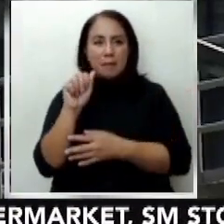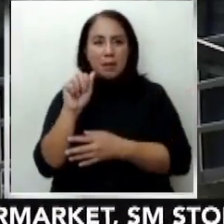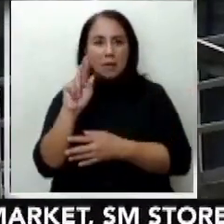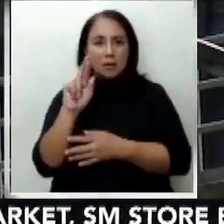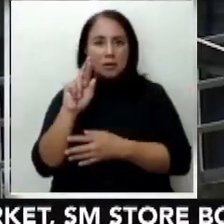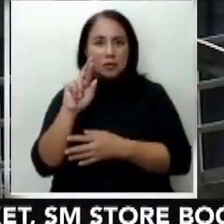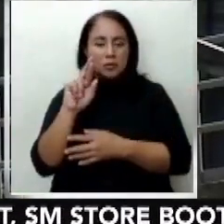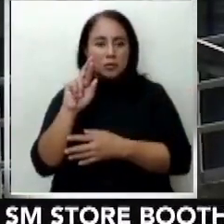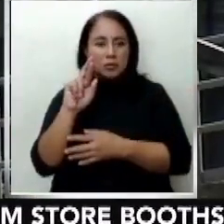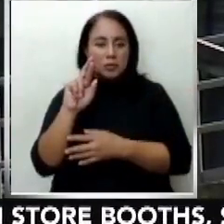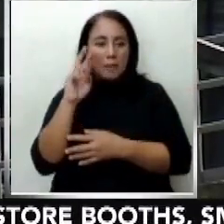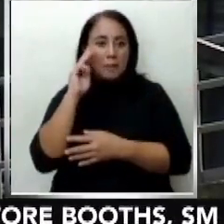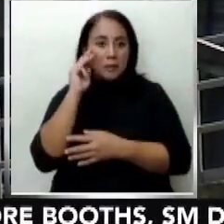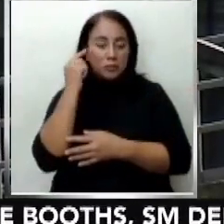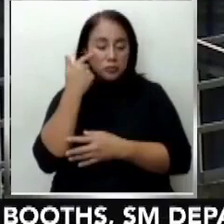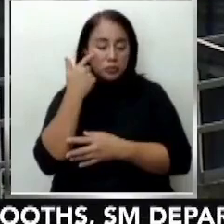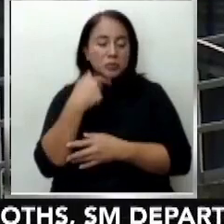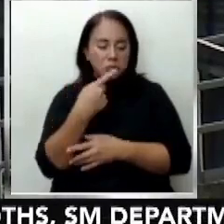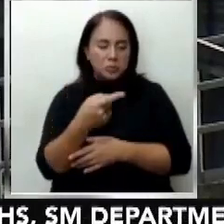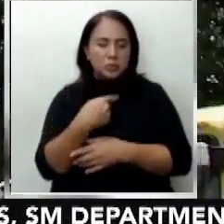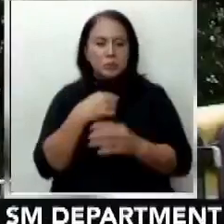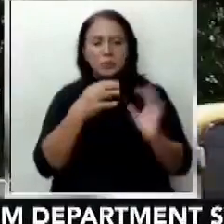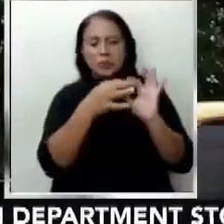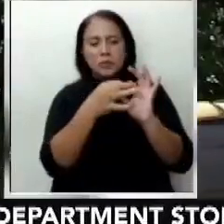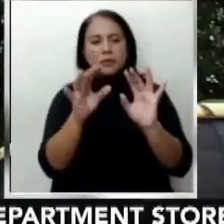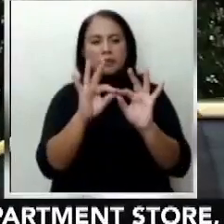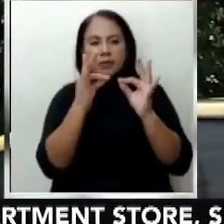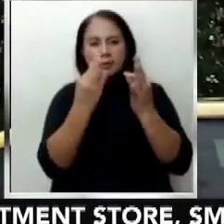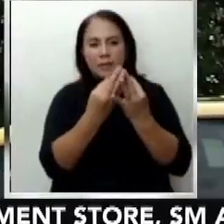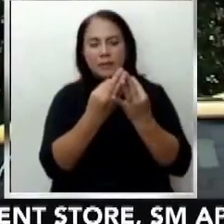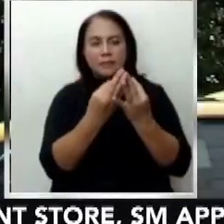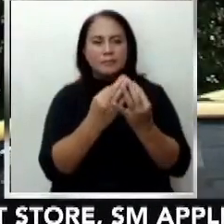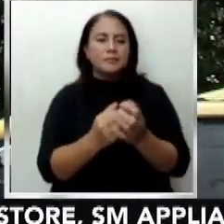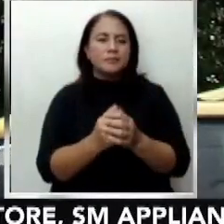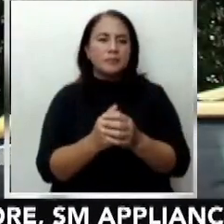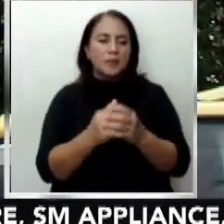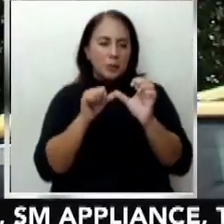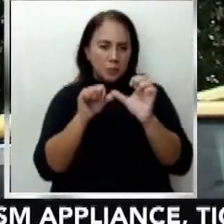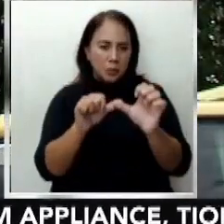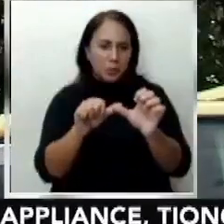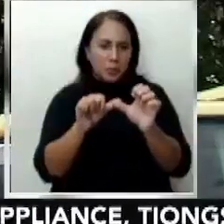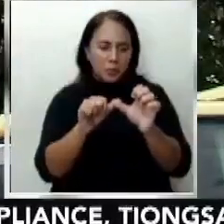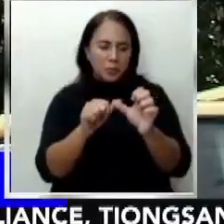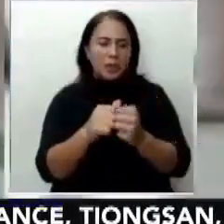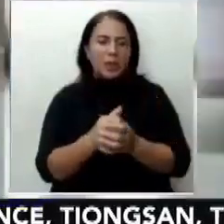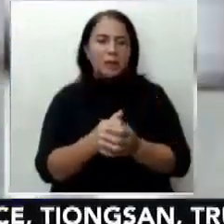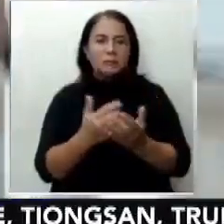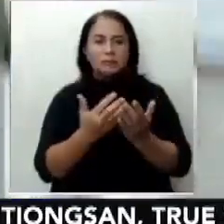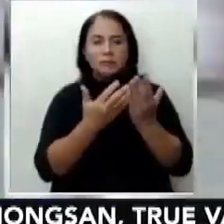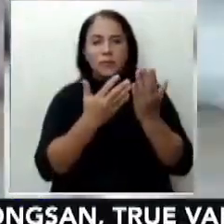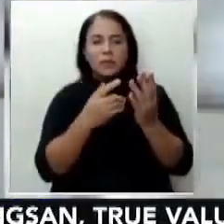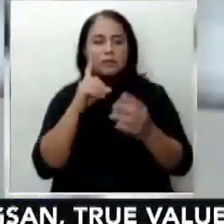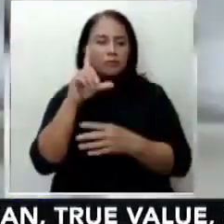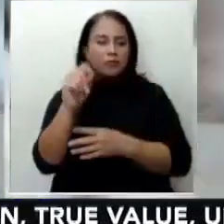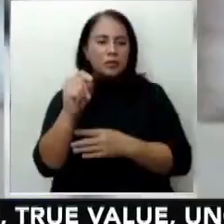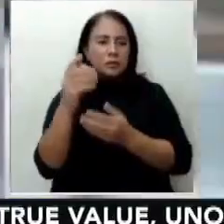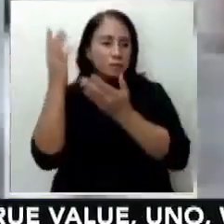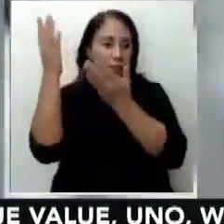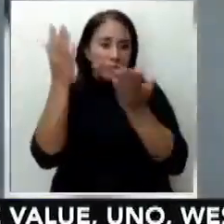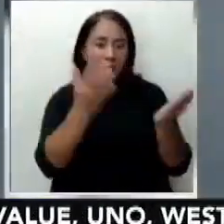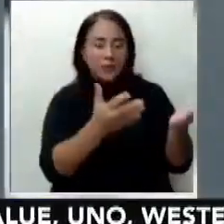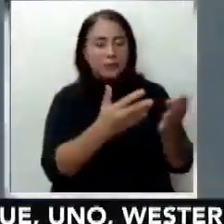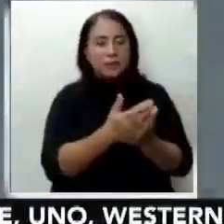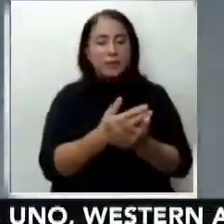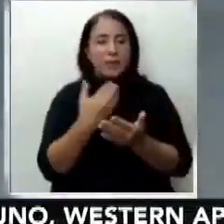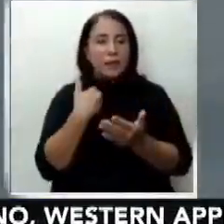raw ang mga otoridad sa pamilya ng biktima kaugnay niyan. Patuloy rin ang apelang agarang mapauwi ang labi ni